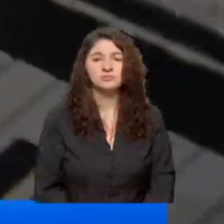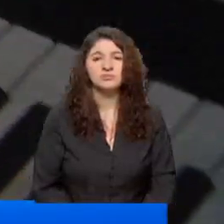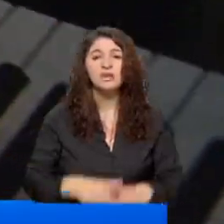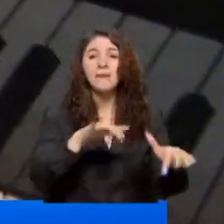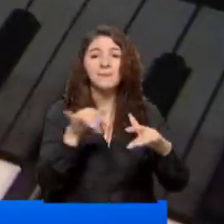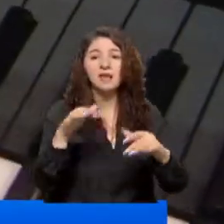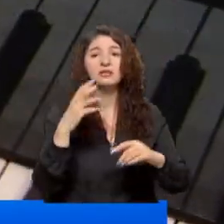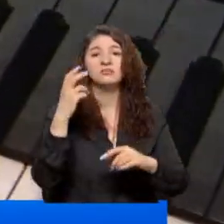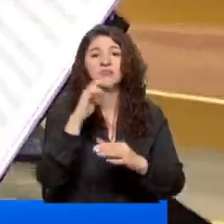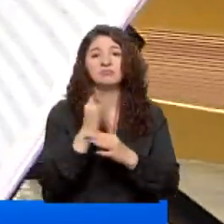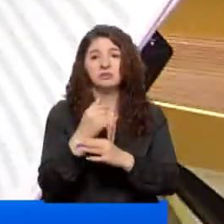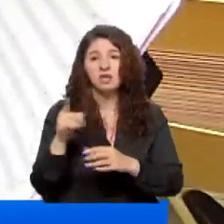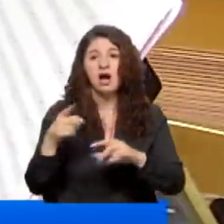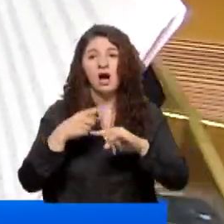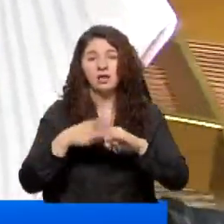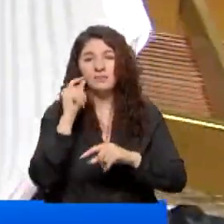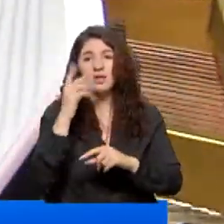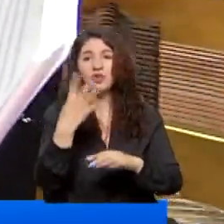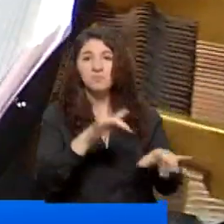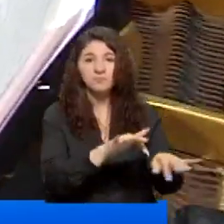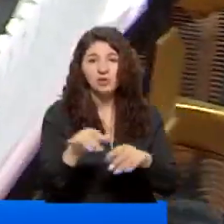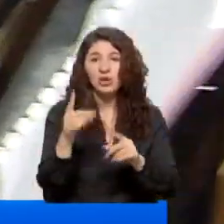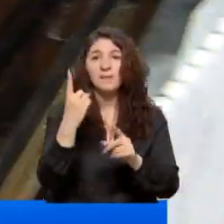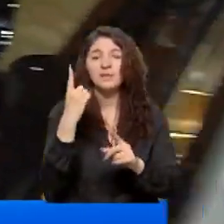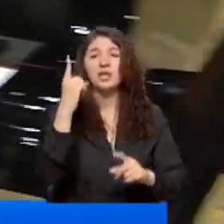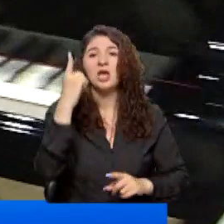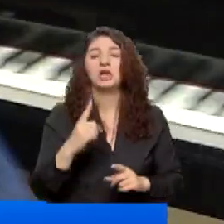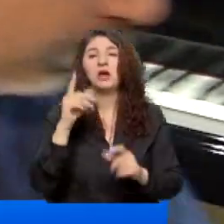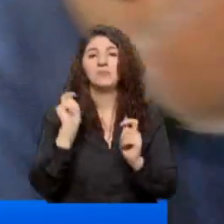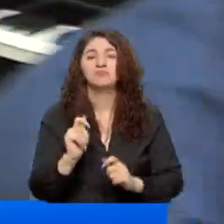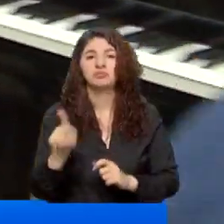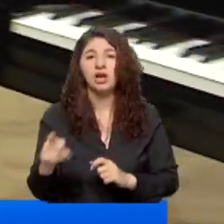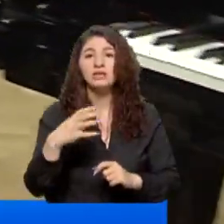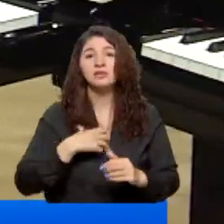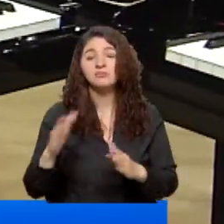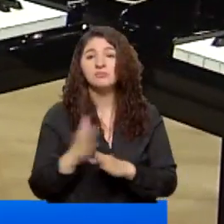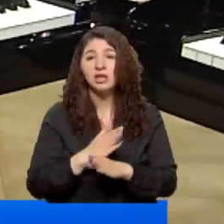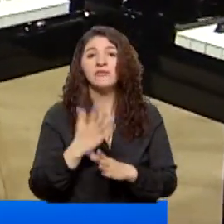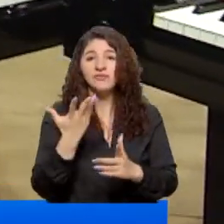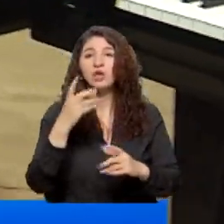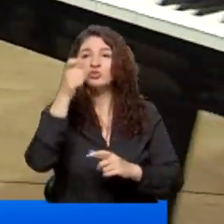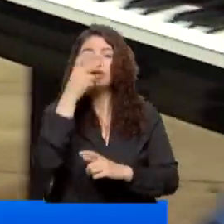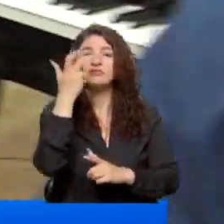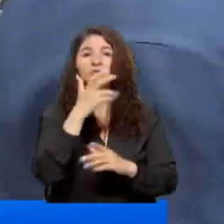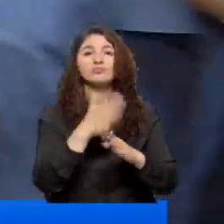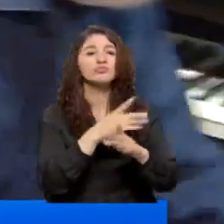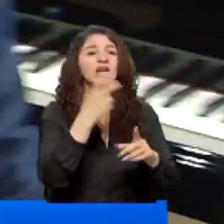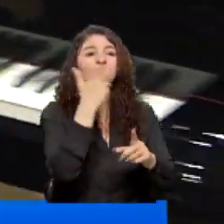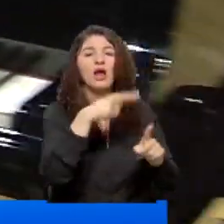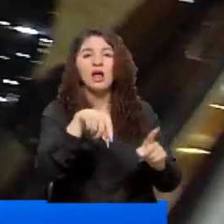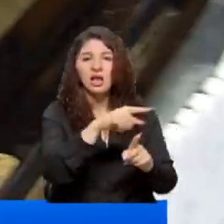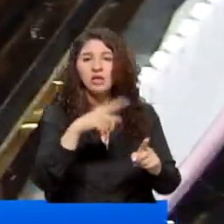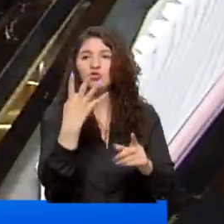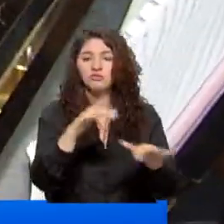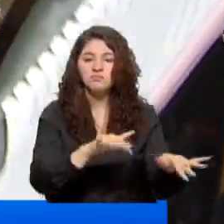Piyanist besteci Hakan Ali Toker 4 piyano ile bir ilke imza atacak kendi eserleri ve Türk Sanat Müziği eserlerini